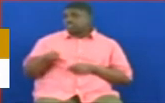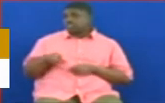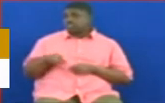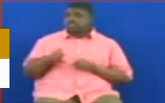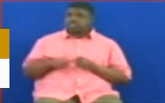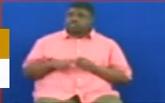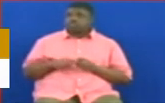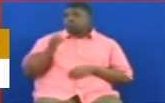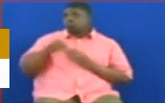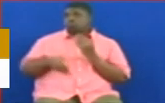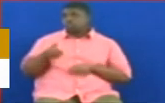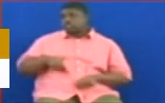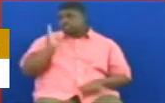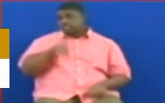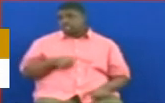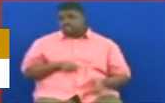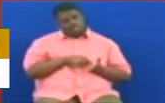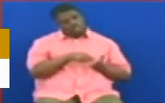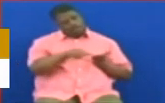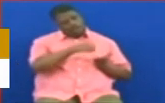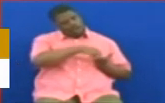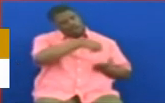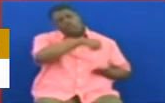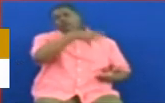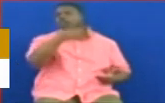ikahujumiwa na mwisho serikali ikatakiwa kulipa gharama kubwa.